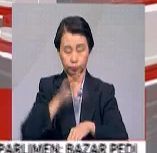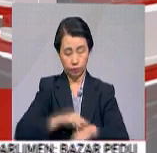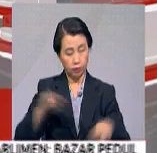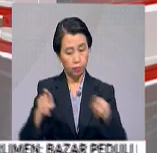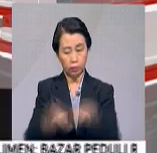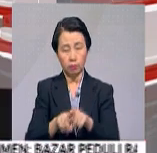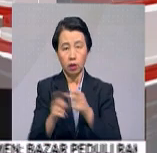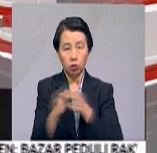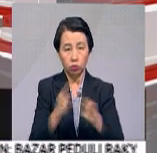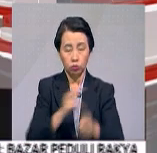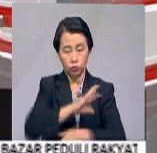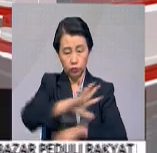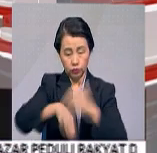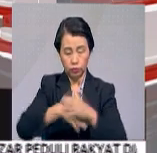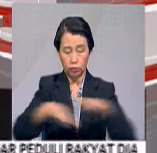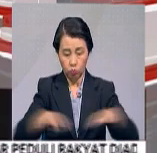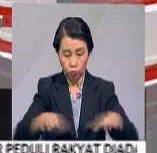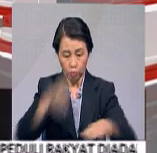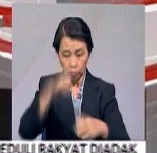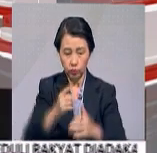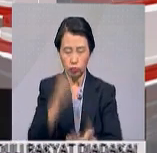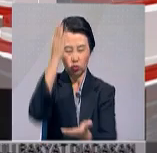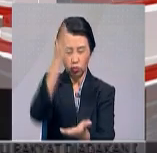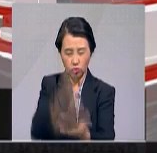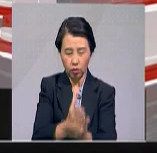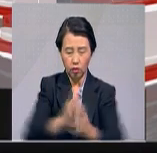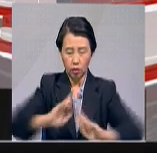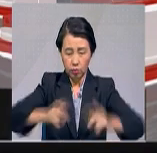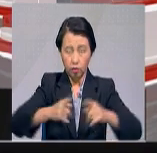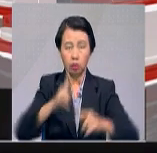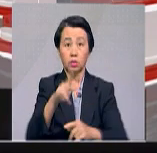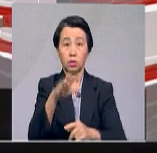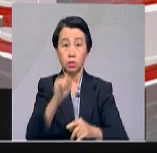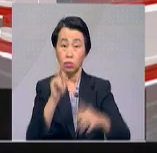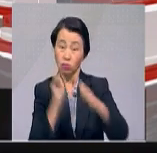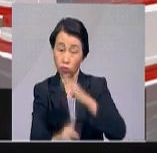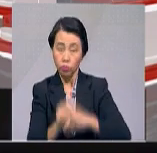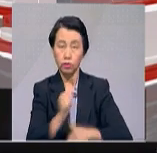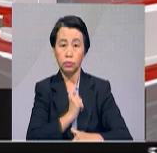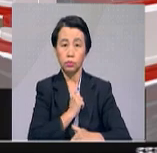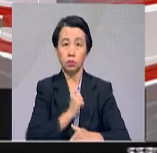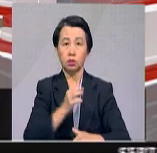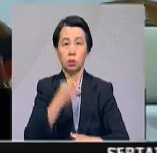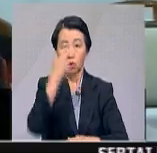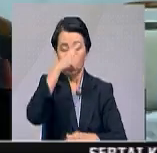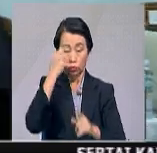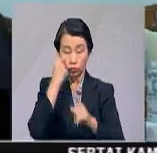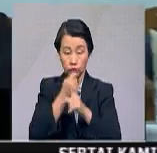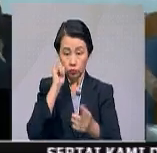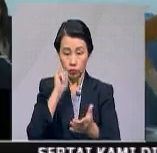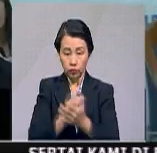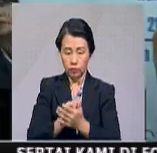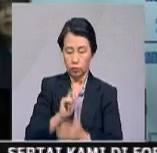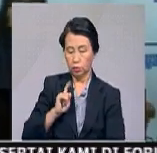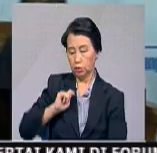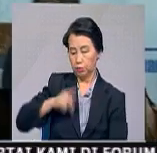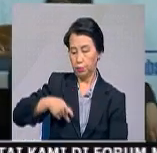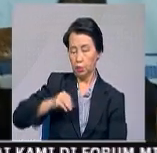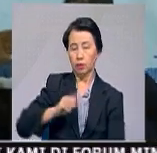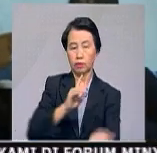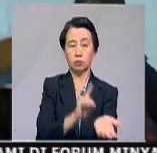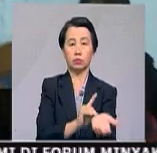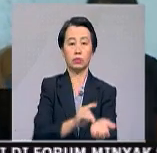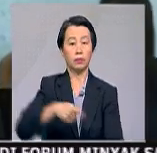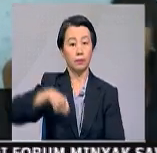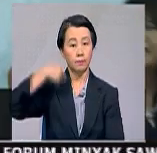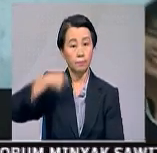sama, usaha menyeluruh dijalankan bagi membendung peningkatan kes umpama itu. Dan untuk tujuan itu, Timbalan Perdana Menteri Datuk Seri Dr.